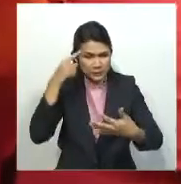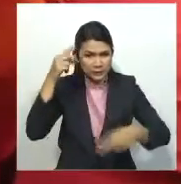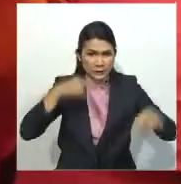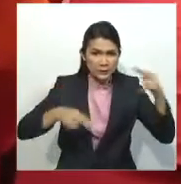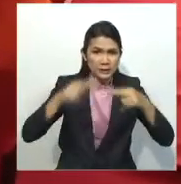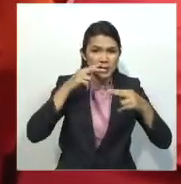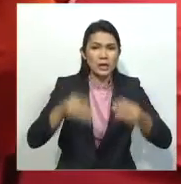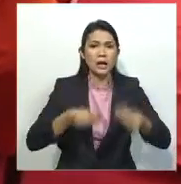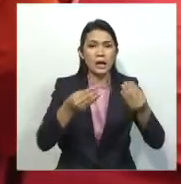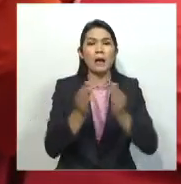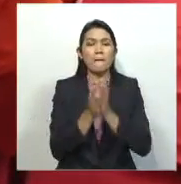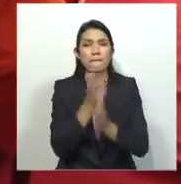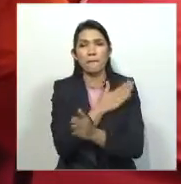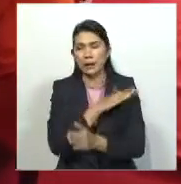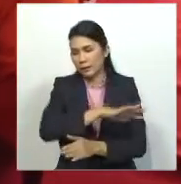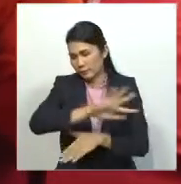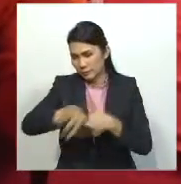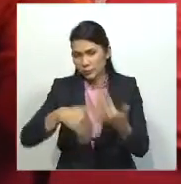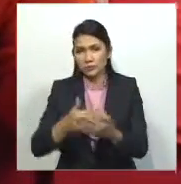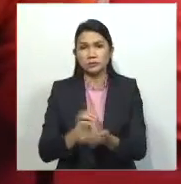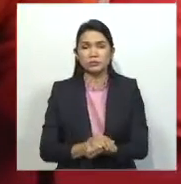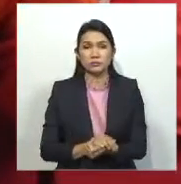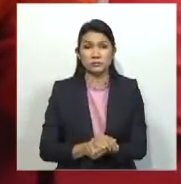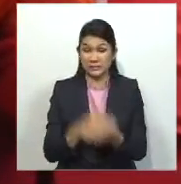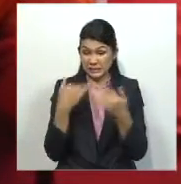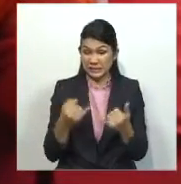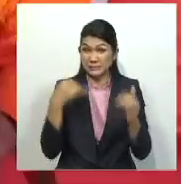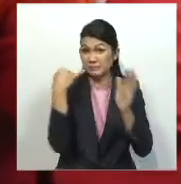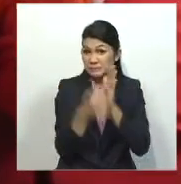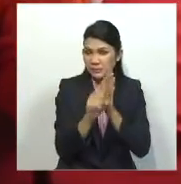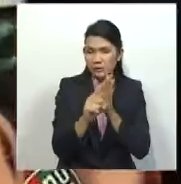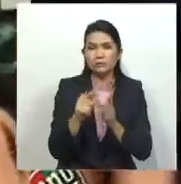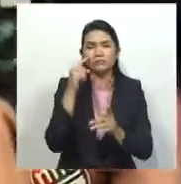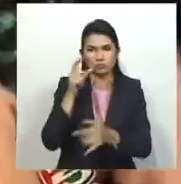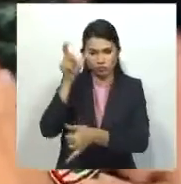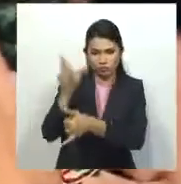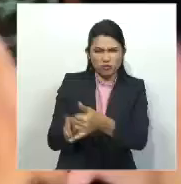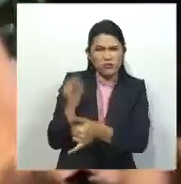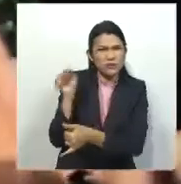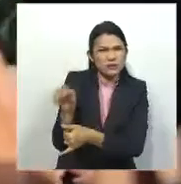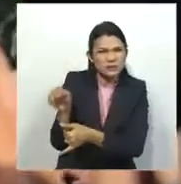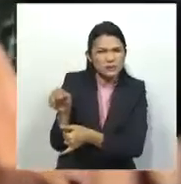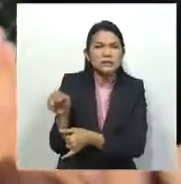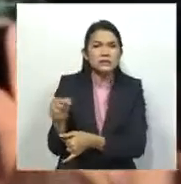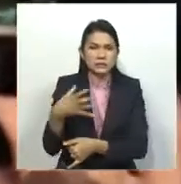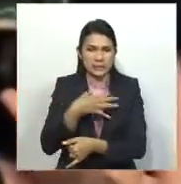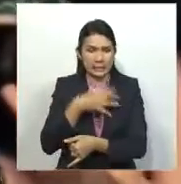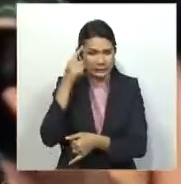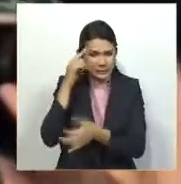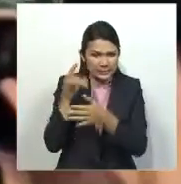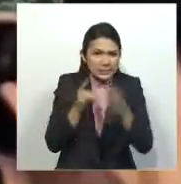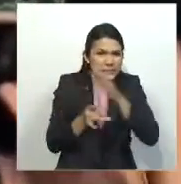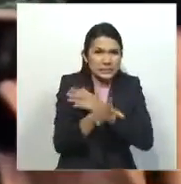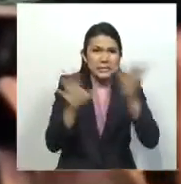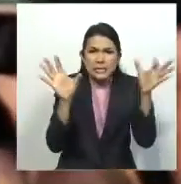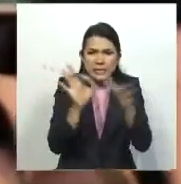ล้อมที่ดีให้กลับคืนมาเหตุที่เกิดขึ้นเป็นการกระทำของตัวบุคคลที่พยายามที่จะนำศาสน